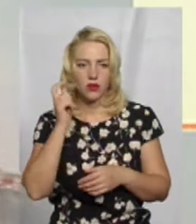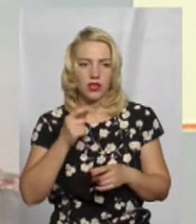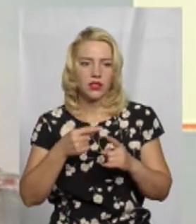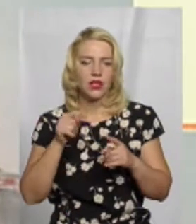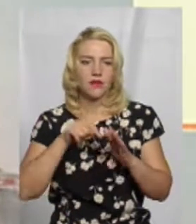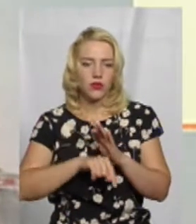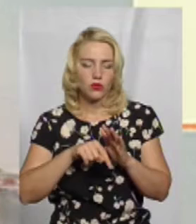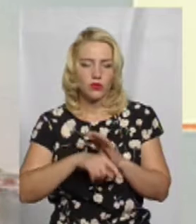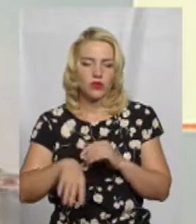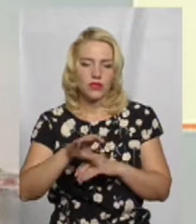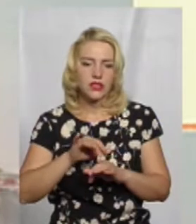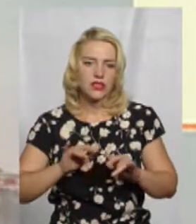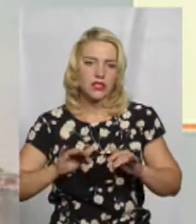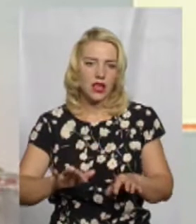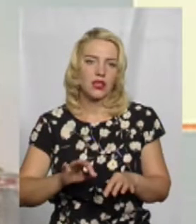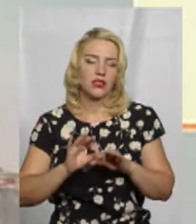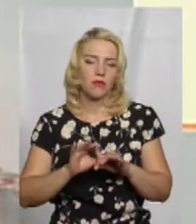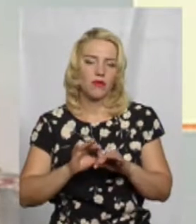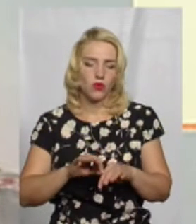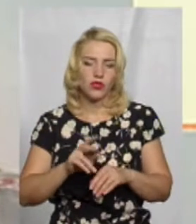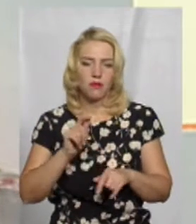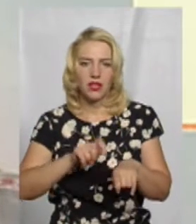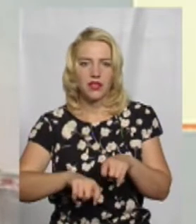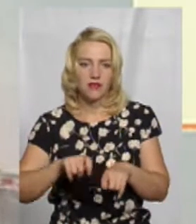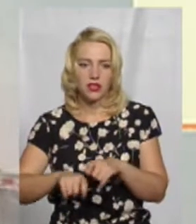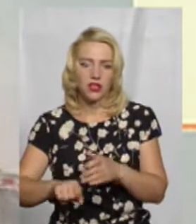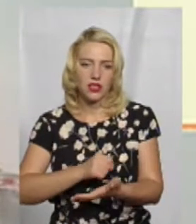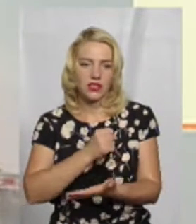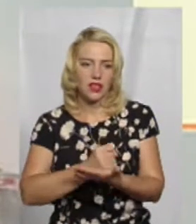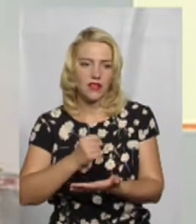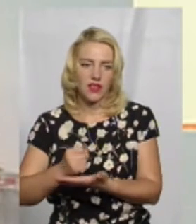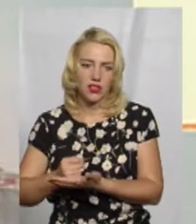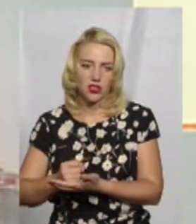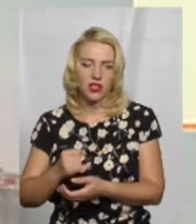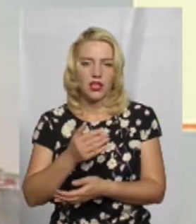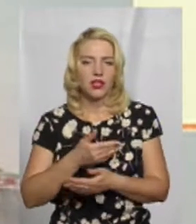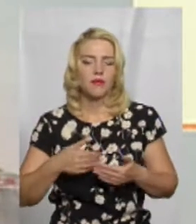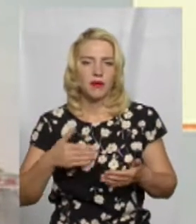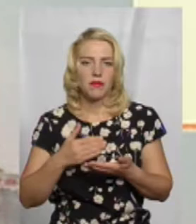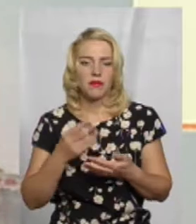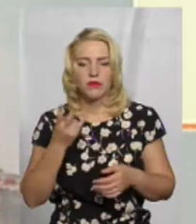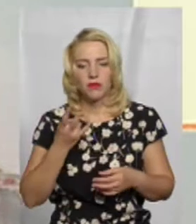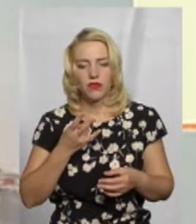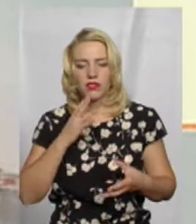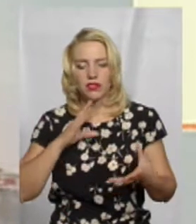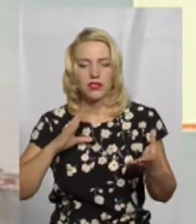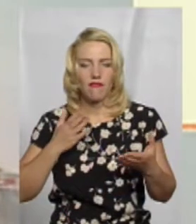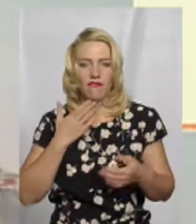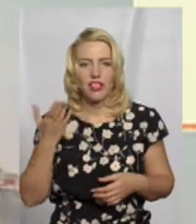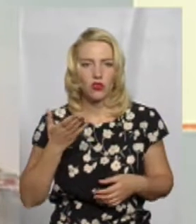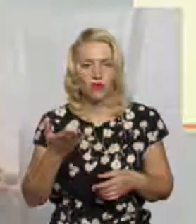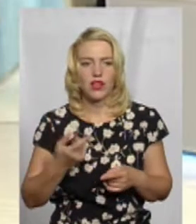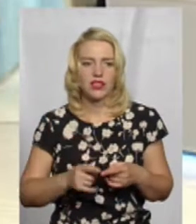Тобто ці всі заходи проходять перевірку, проходять затвердження, ми маємо звітувати за ними.